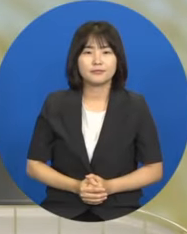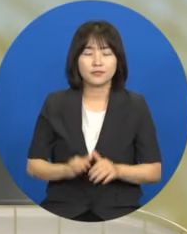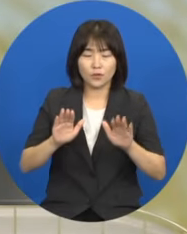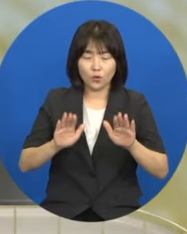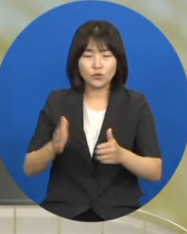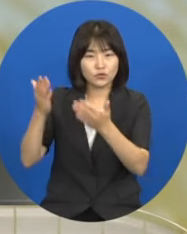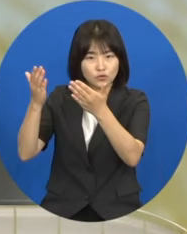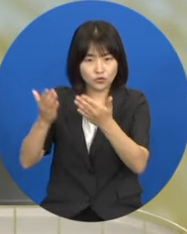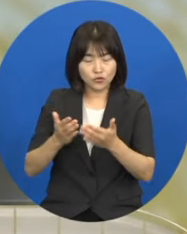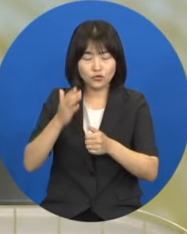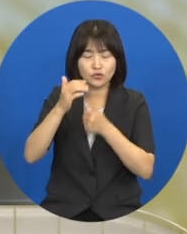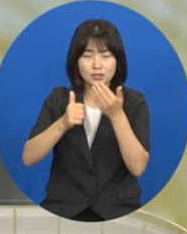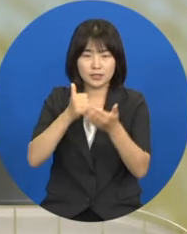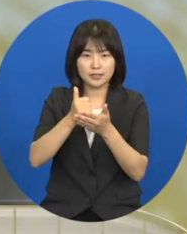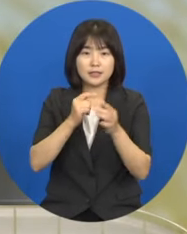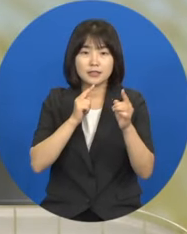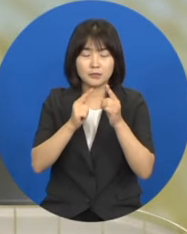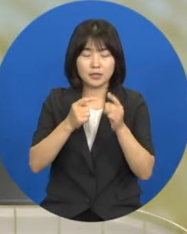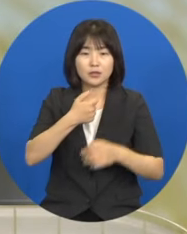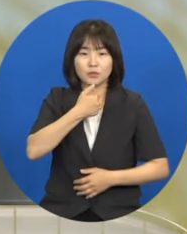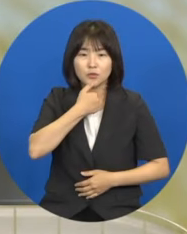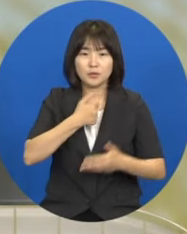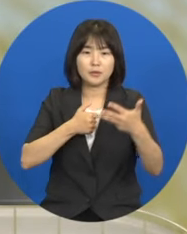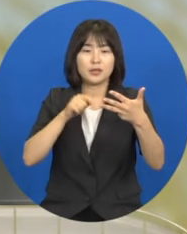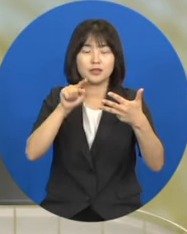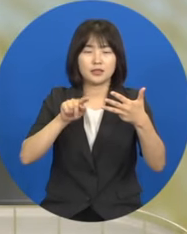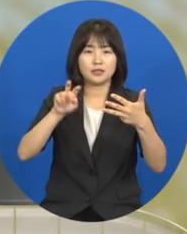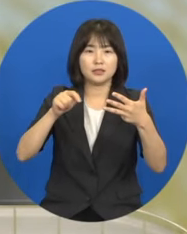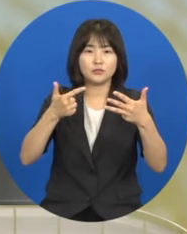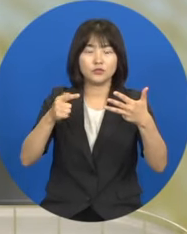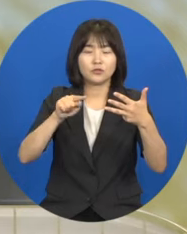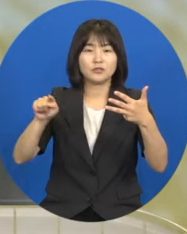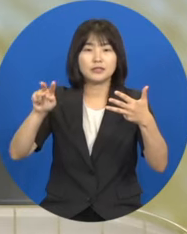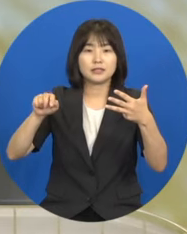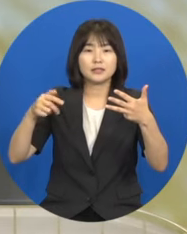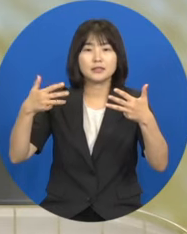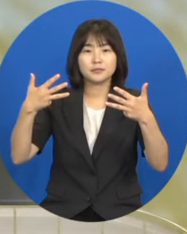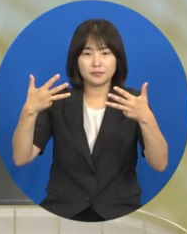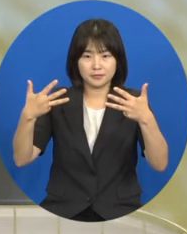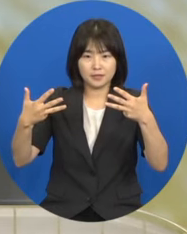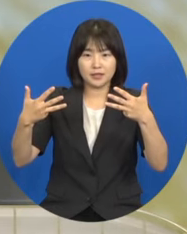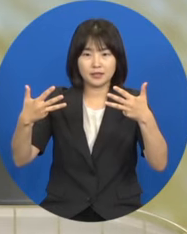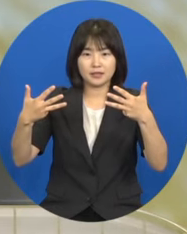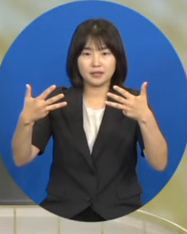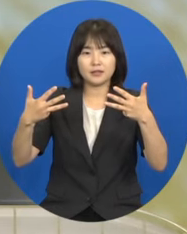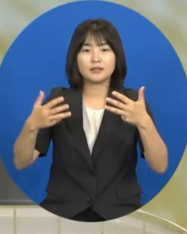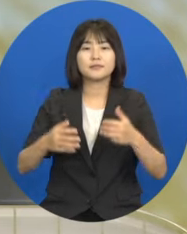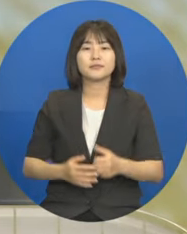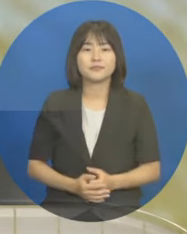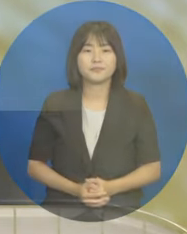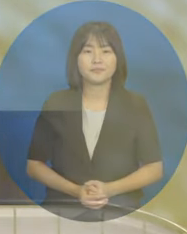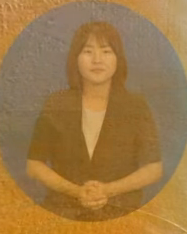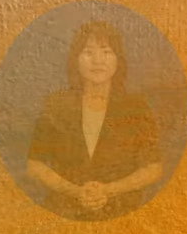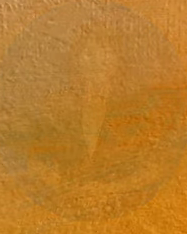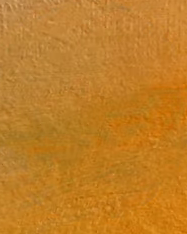오늘 우리에게 주시는 하나님의 말씀은 로마서 8장 26절에서 28절의